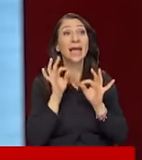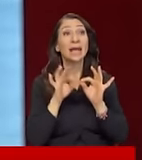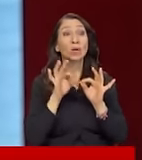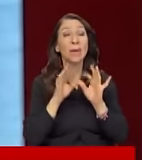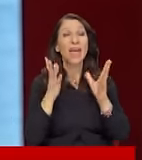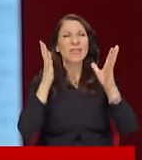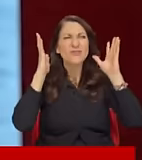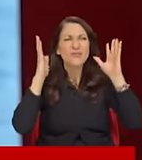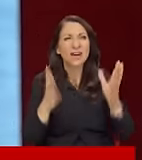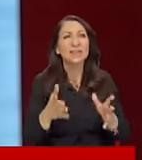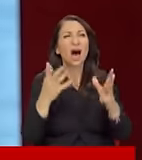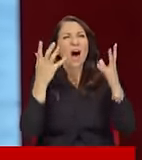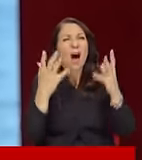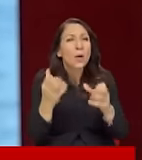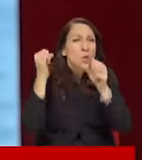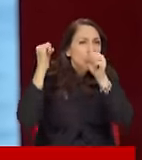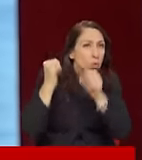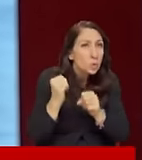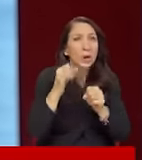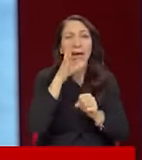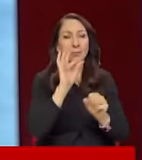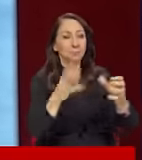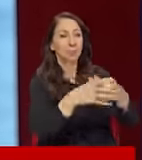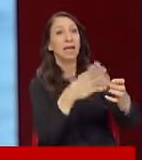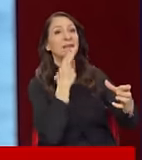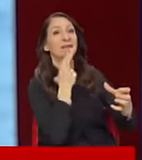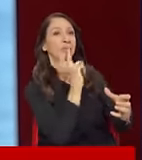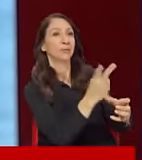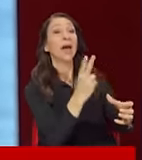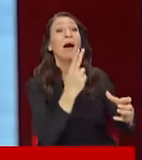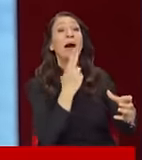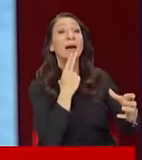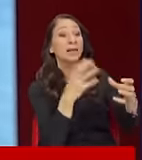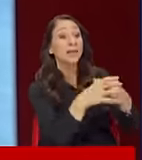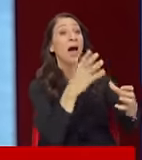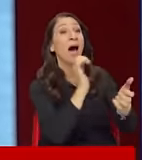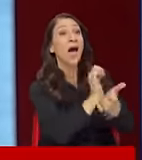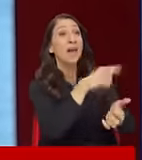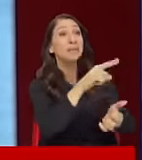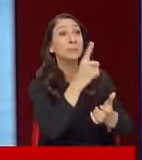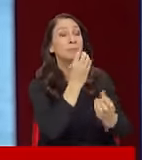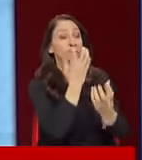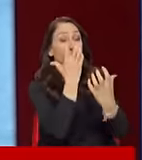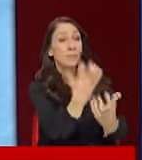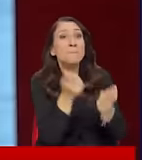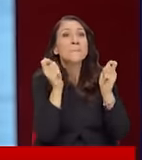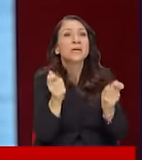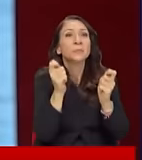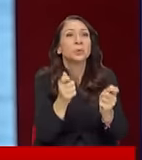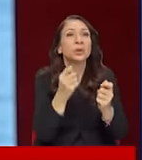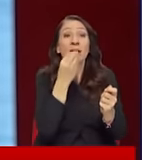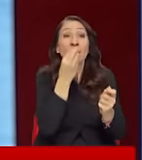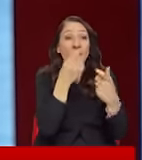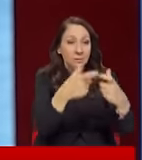ekonominin en fazla o ağır yükünü çeken kesim oluyor kadınlar. Çünkü kadın ailesini bir şekilde doyurmak zorunda. Yani